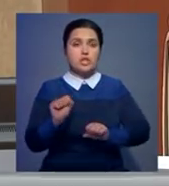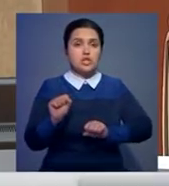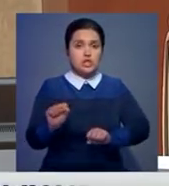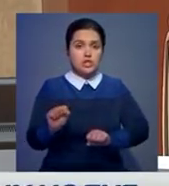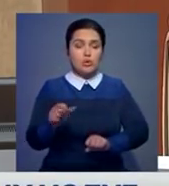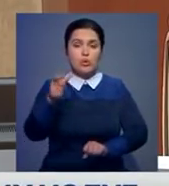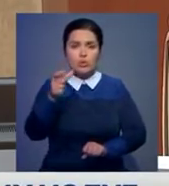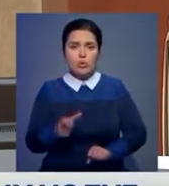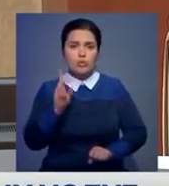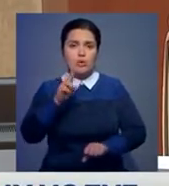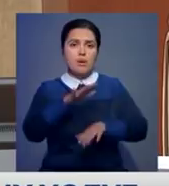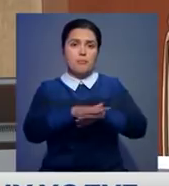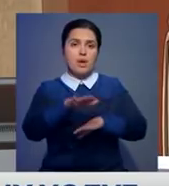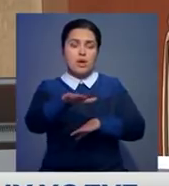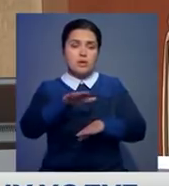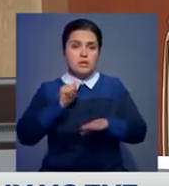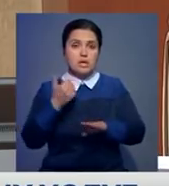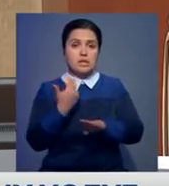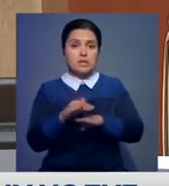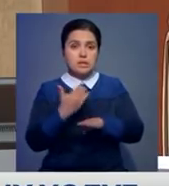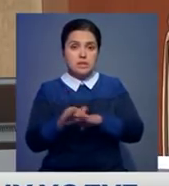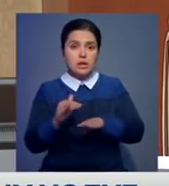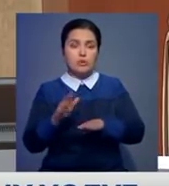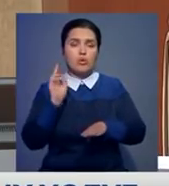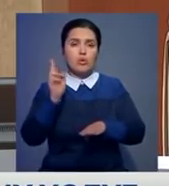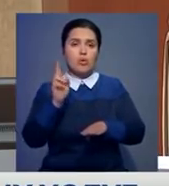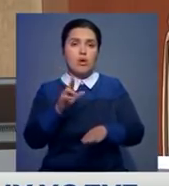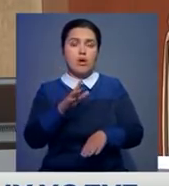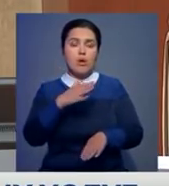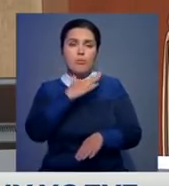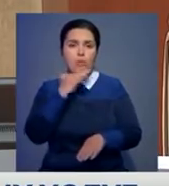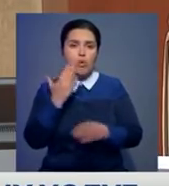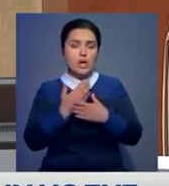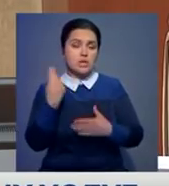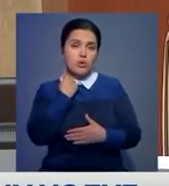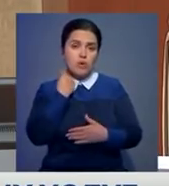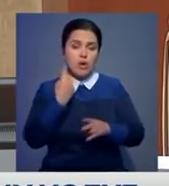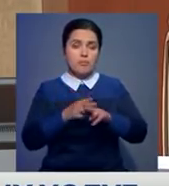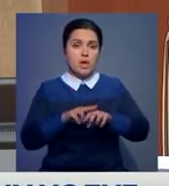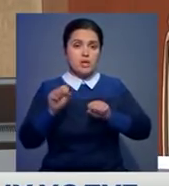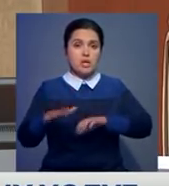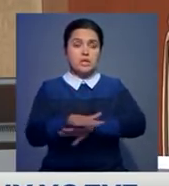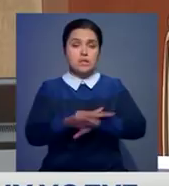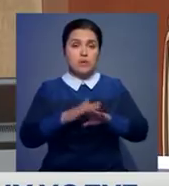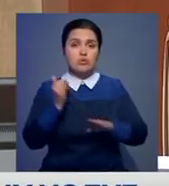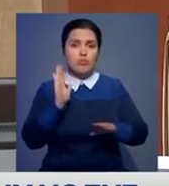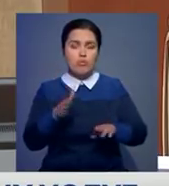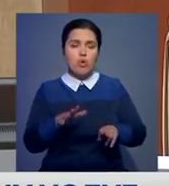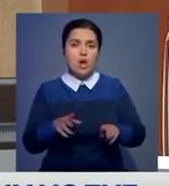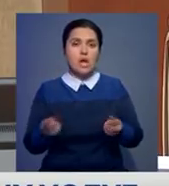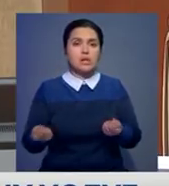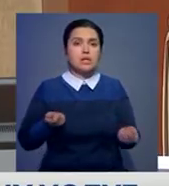финансовых услуг, особенно в сфере потребительского кредитования. В интересах населения вводится